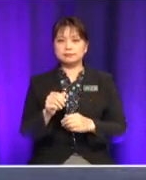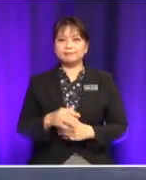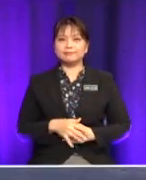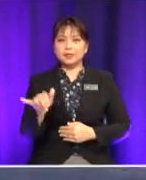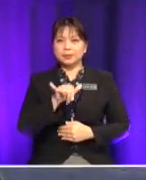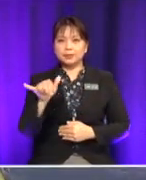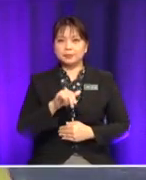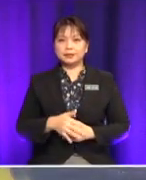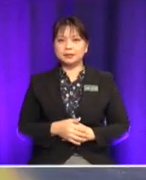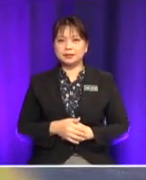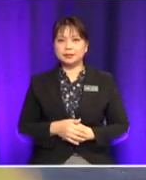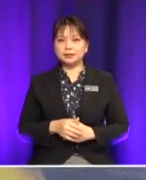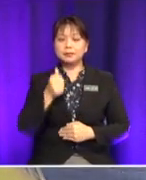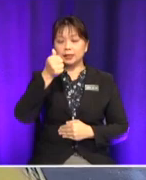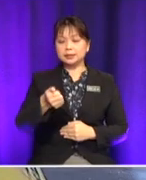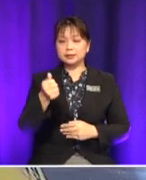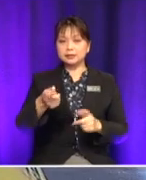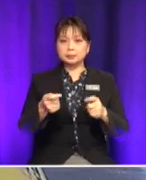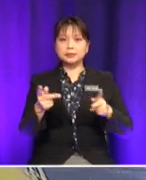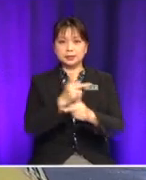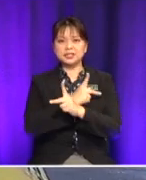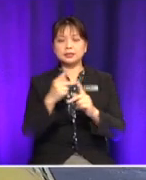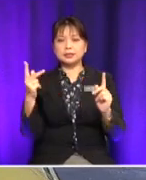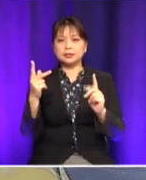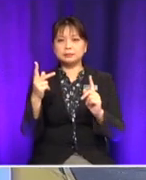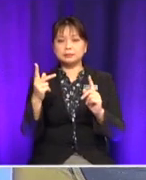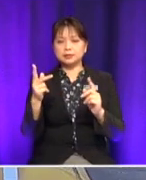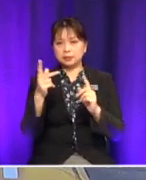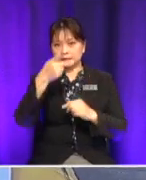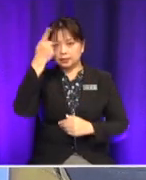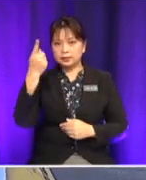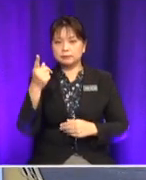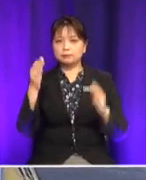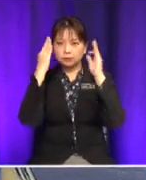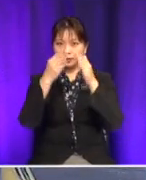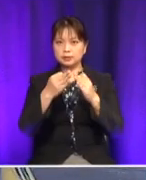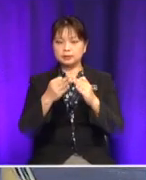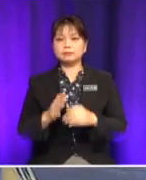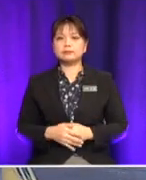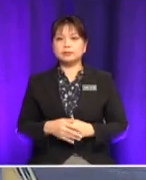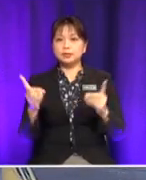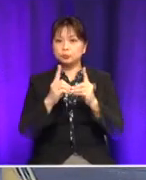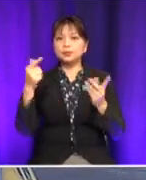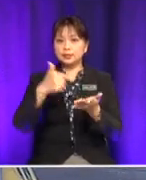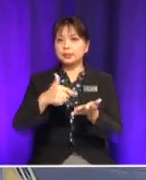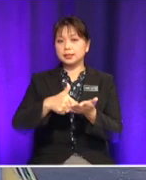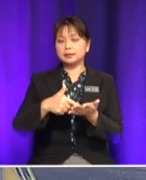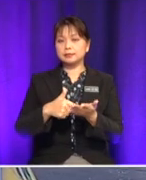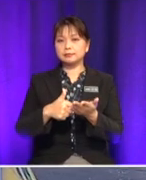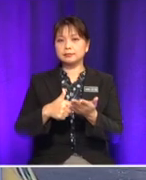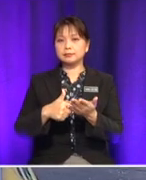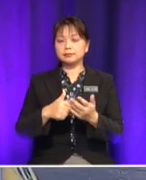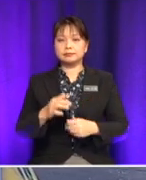Anda Terima kasih telah memberikan tumpuannya sepenuhnya di dalam kelas kita kali ini kita akan jumpa lagi dalam mendengarkan dan Seterusnya saya